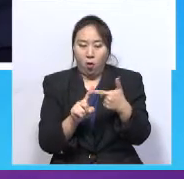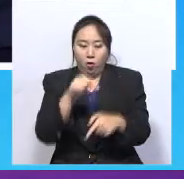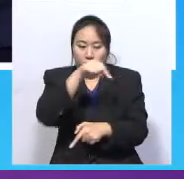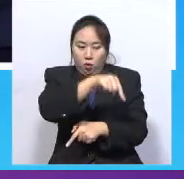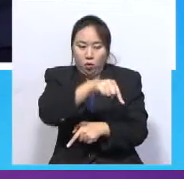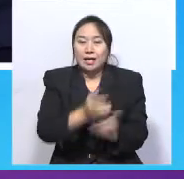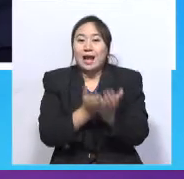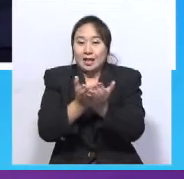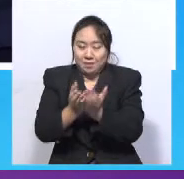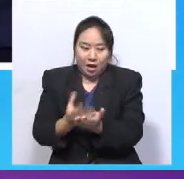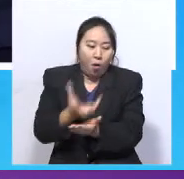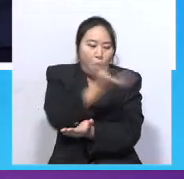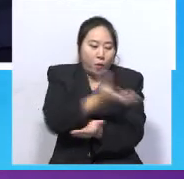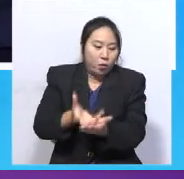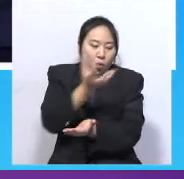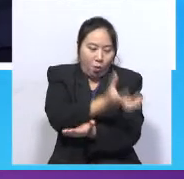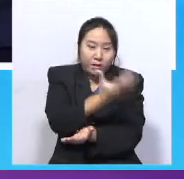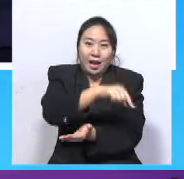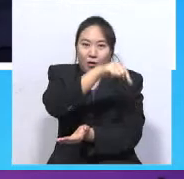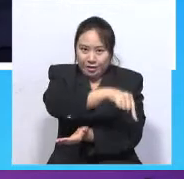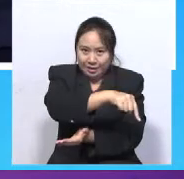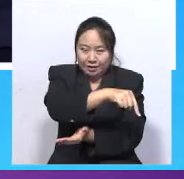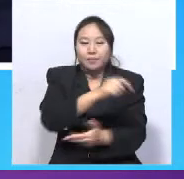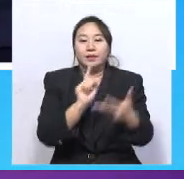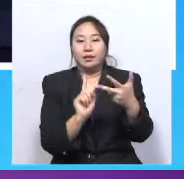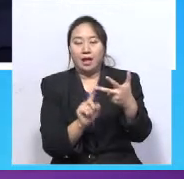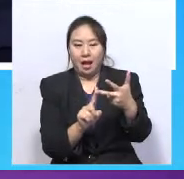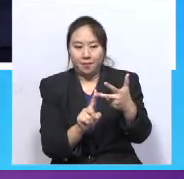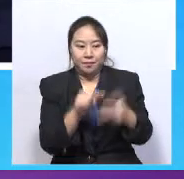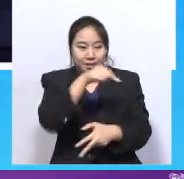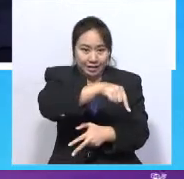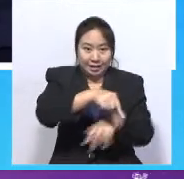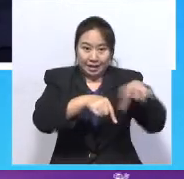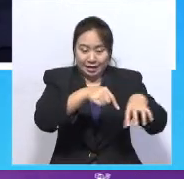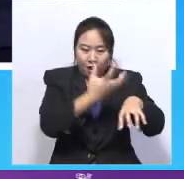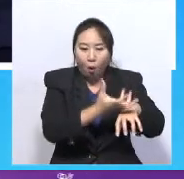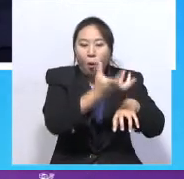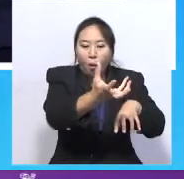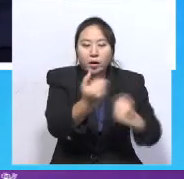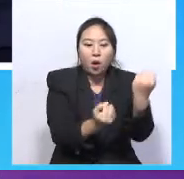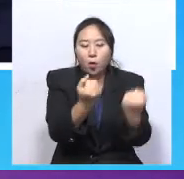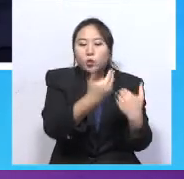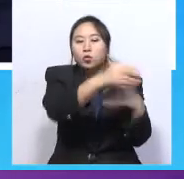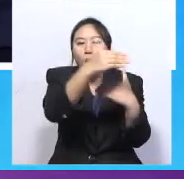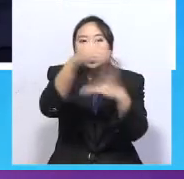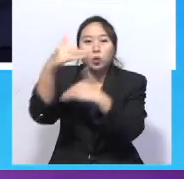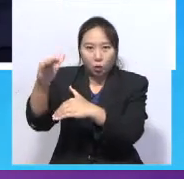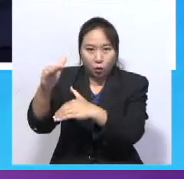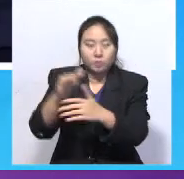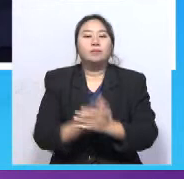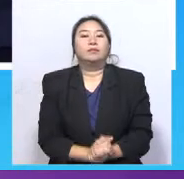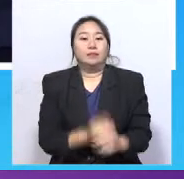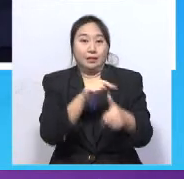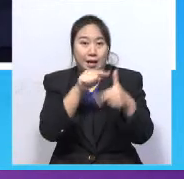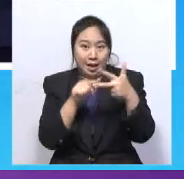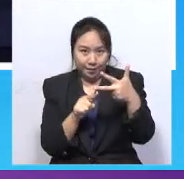เรือ C3นะครับและช่วงที่3เนี่ยก็จะเป็นนอกพื้นที่ของท่าเทียบเรือ C3ออกไปนะครับผมทีนี้